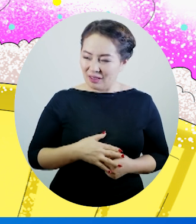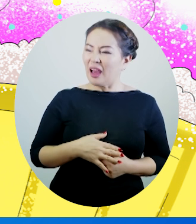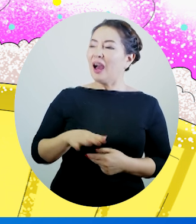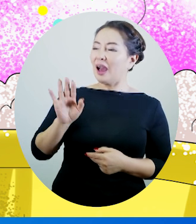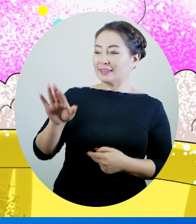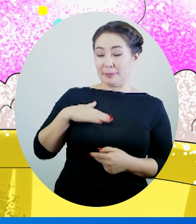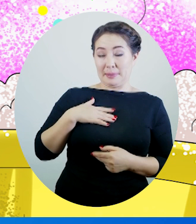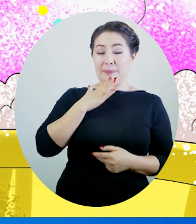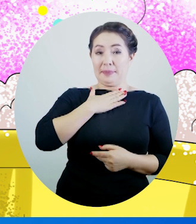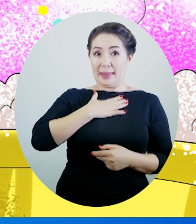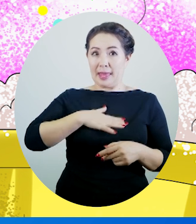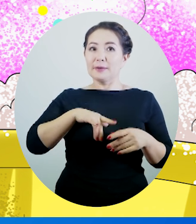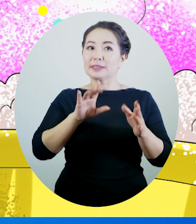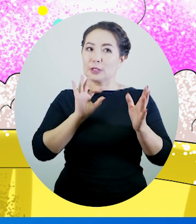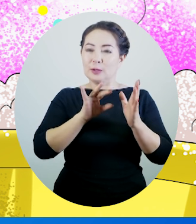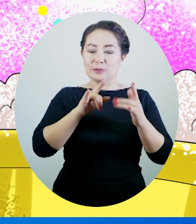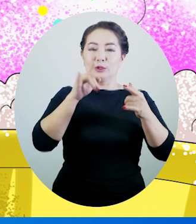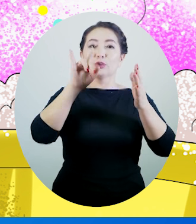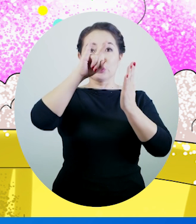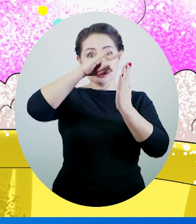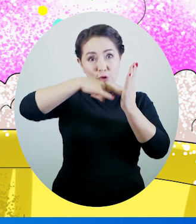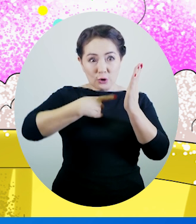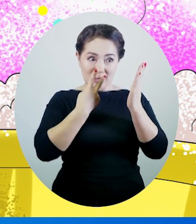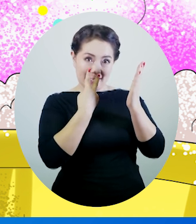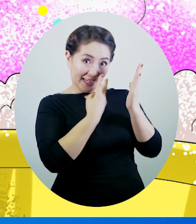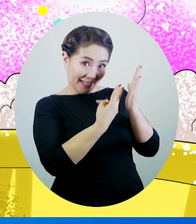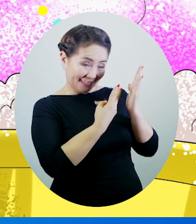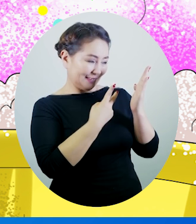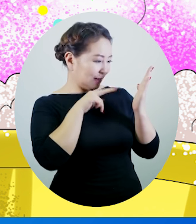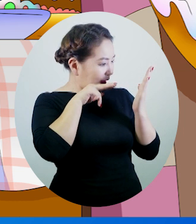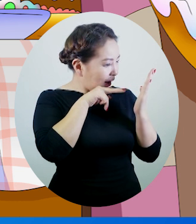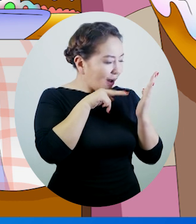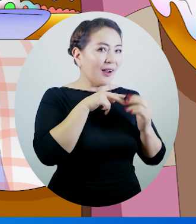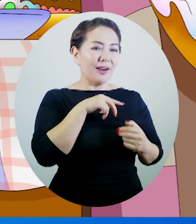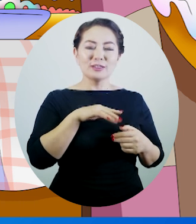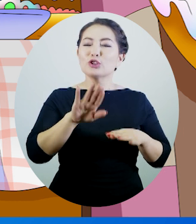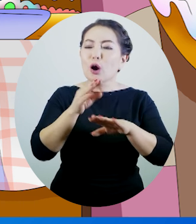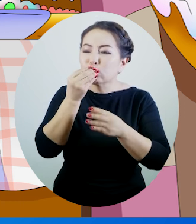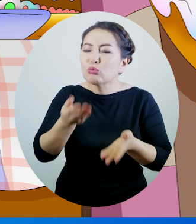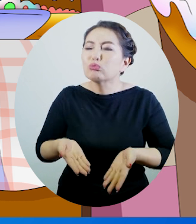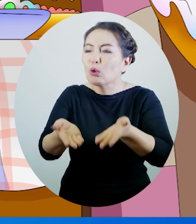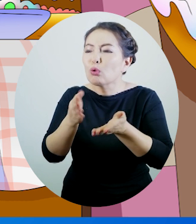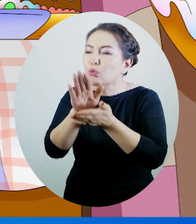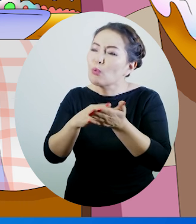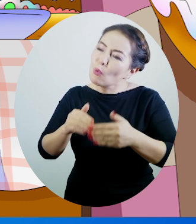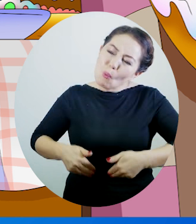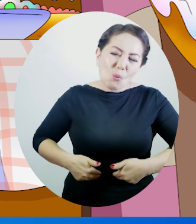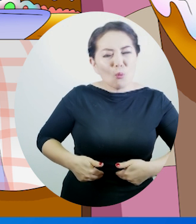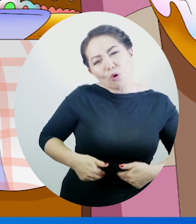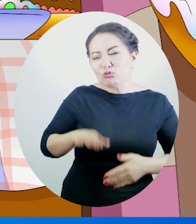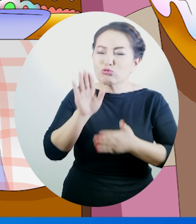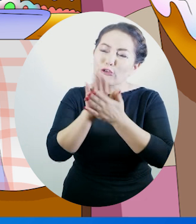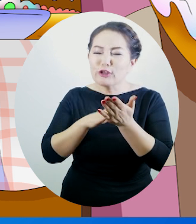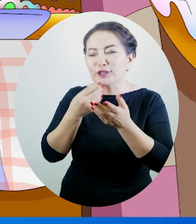алдсан. Хідүүлээ юу ч гэсэн юу болж байгааг нь цонхоор харъя. За хүүхдүүдээ сайхан